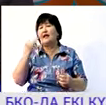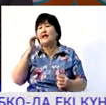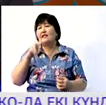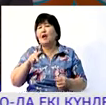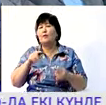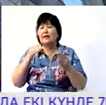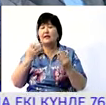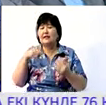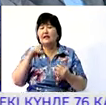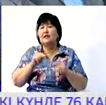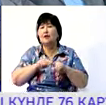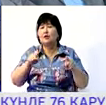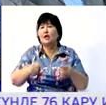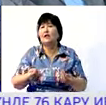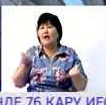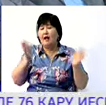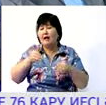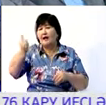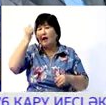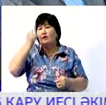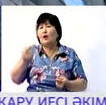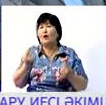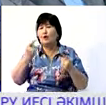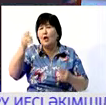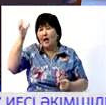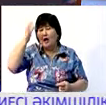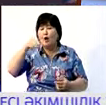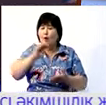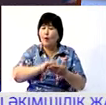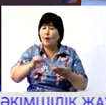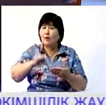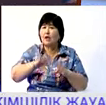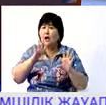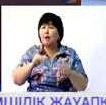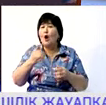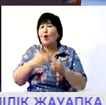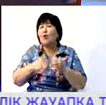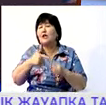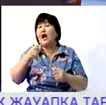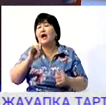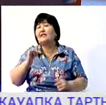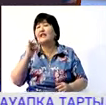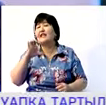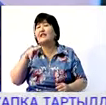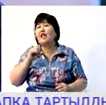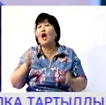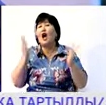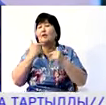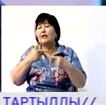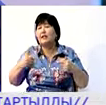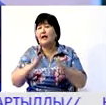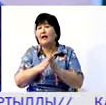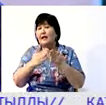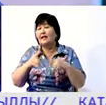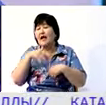кол жазбаларын калдырган улы ғалым. Тарихи деректерге сүйенсек, ол хижра жыл санауы бойынша орта ғасырларда ислам әлеміндегі ғұламалар тобының